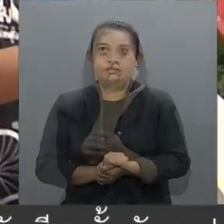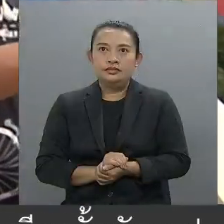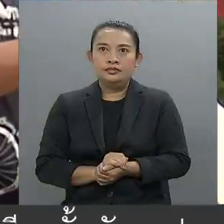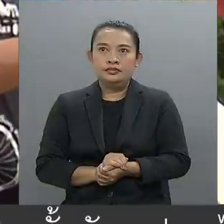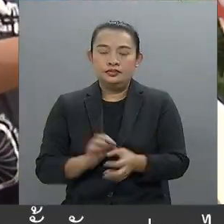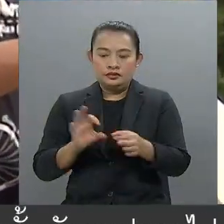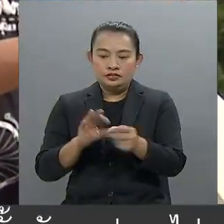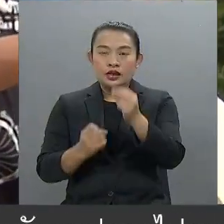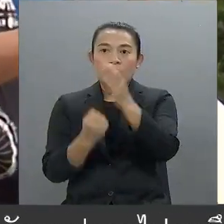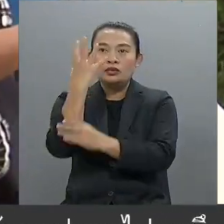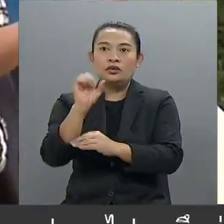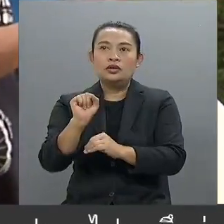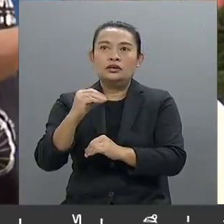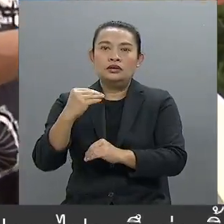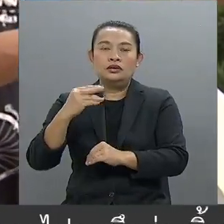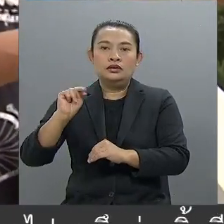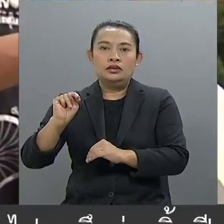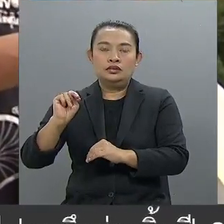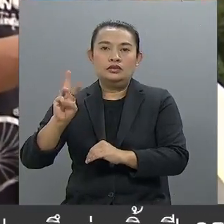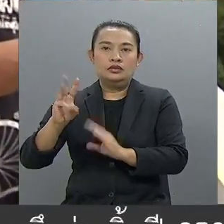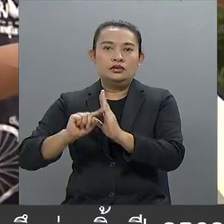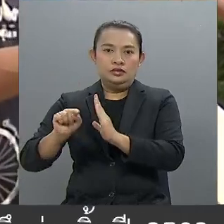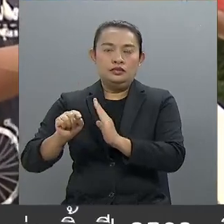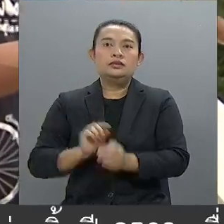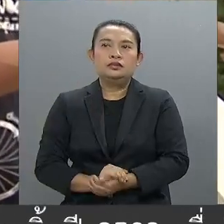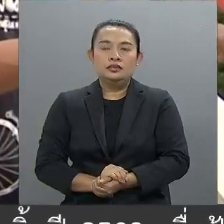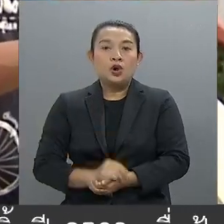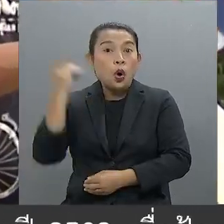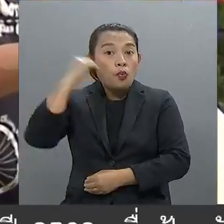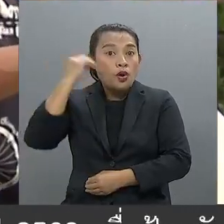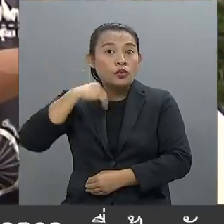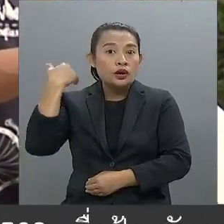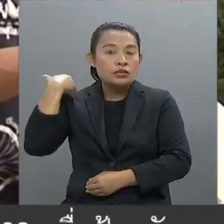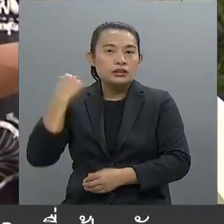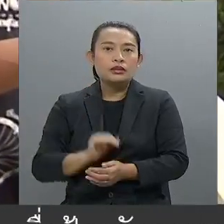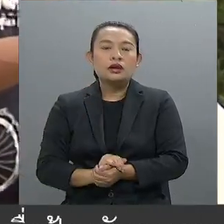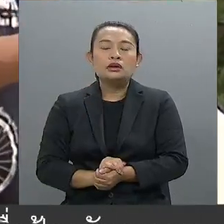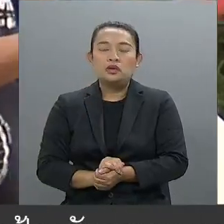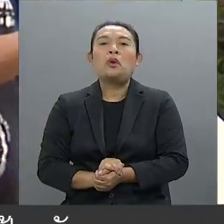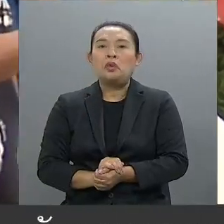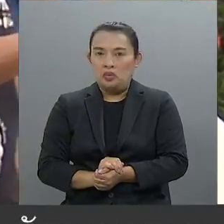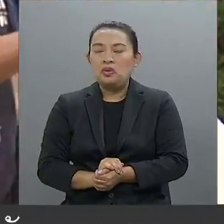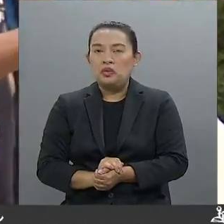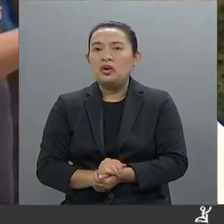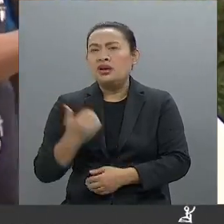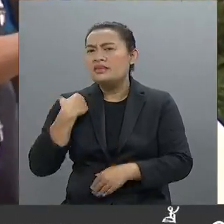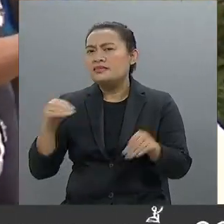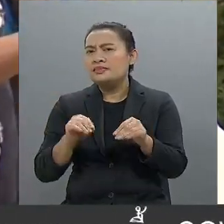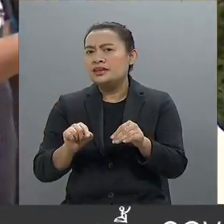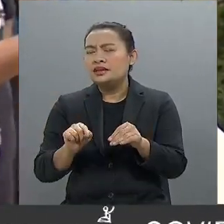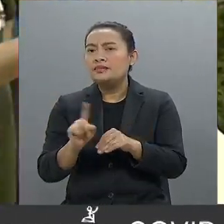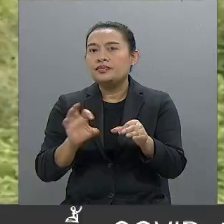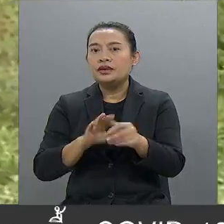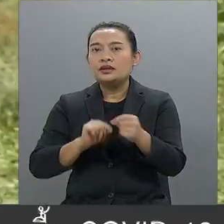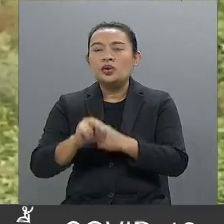นี่ย เพราะเป็นอย่างนี้บ่อยไหมฮะหรือว่าเพิ่ง เป็นเนี่ยครับ เพิ่งเป็นตอน เนี่ยเป็น น้ำแห้ง น้ำแล้งน้ำ